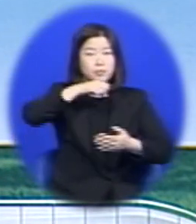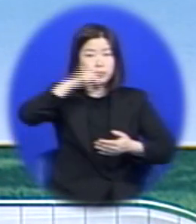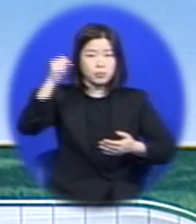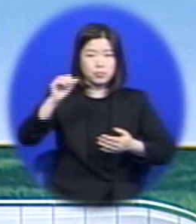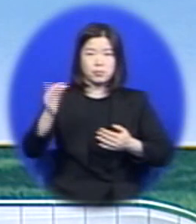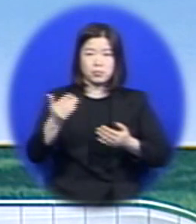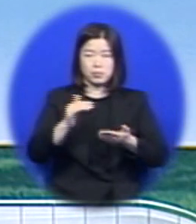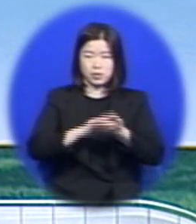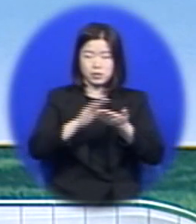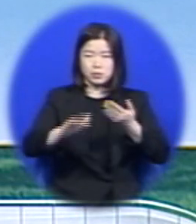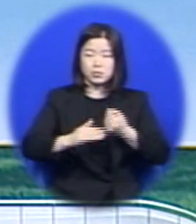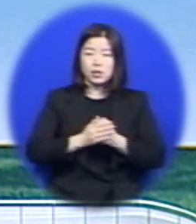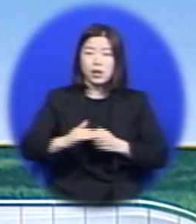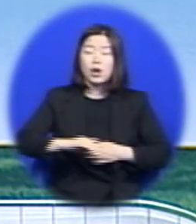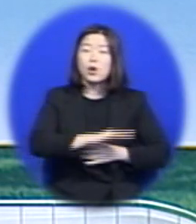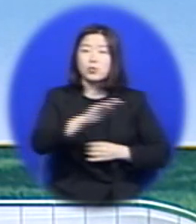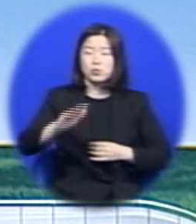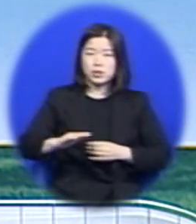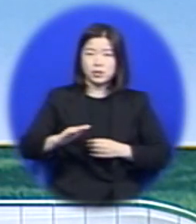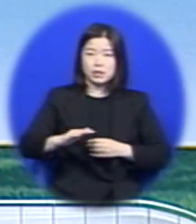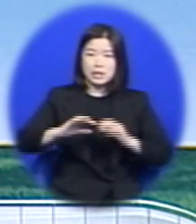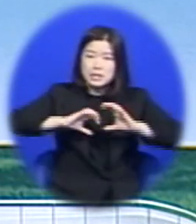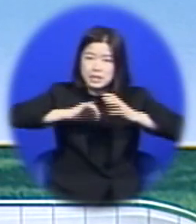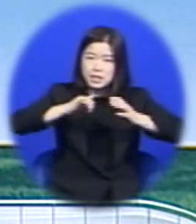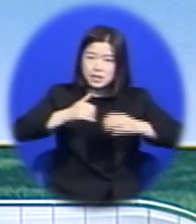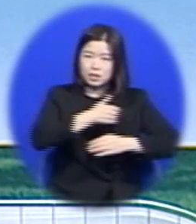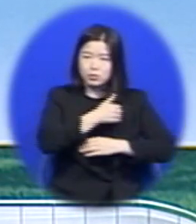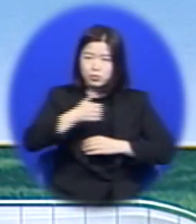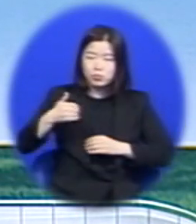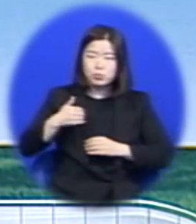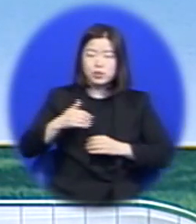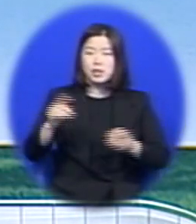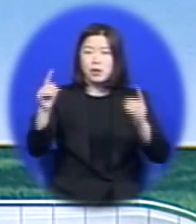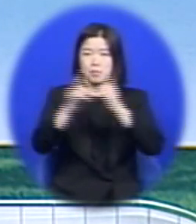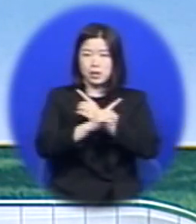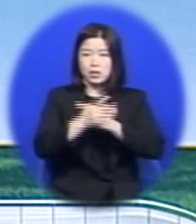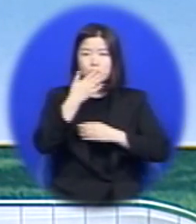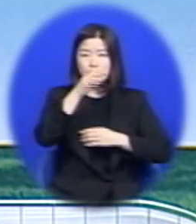여러분, 우리는 세상을 능히 변화시킬 수 있는 빛입니다.